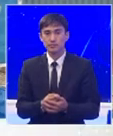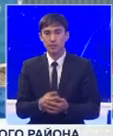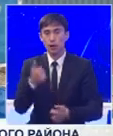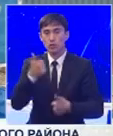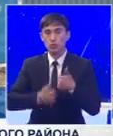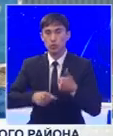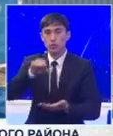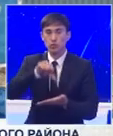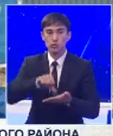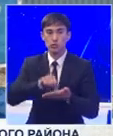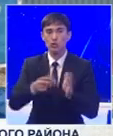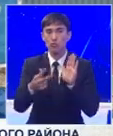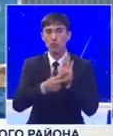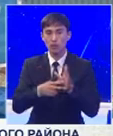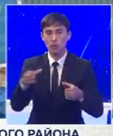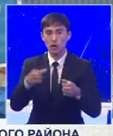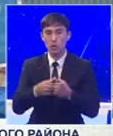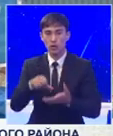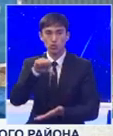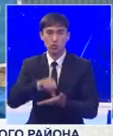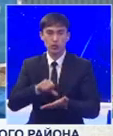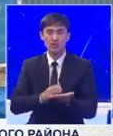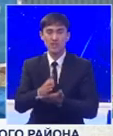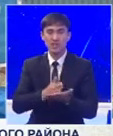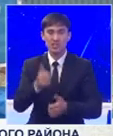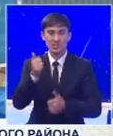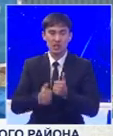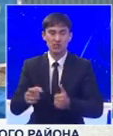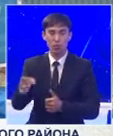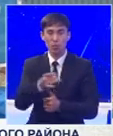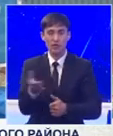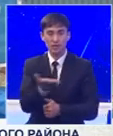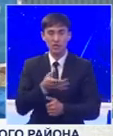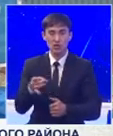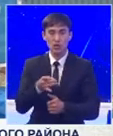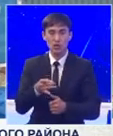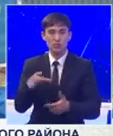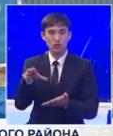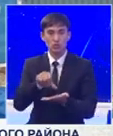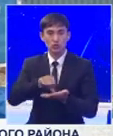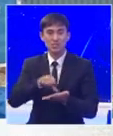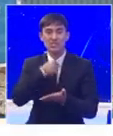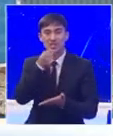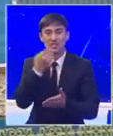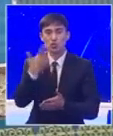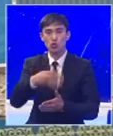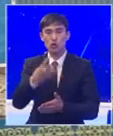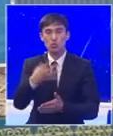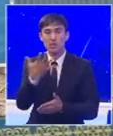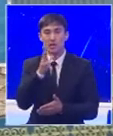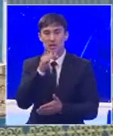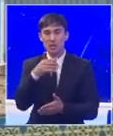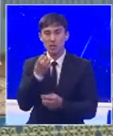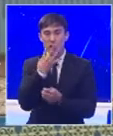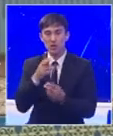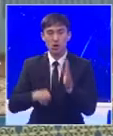Турне принимает участие 8 команд. Участвуют ветераны с каждого округа нашего района. Все участники старше 45 лет, но показывают